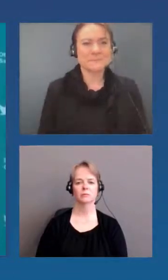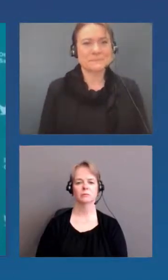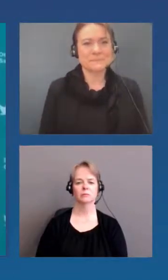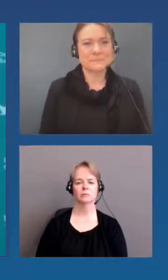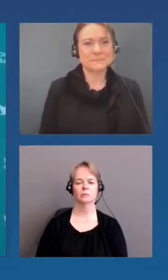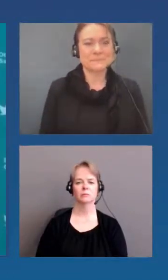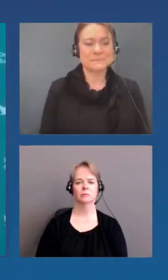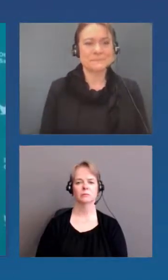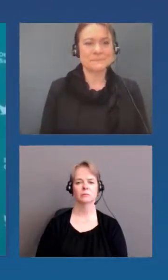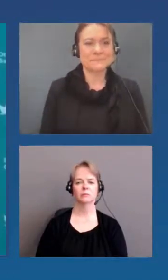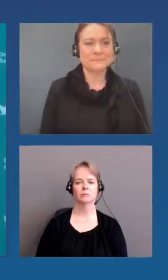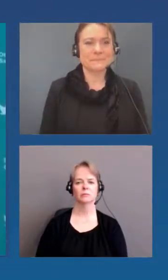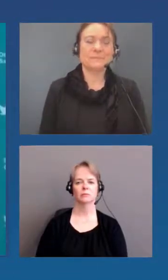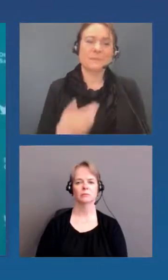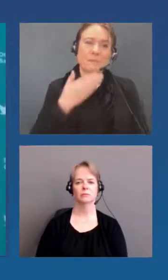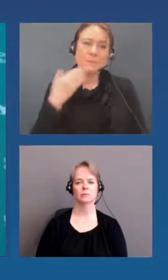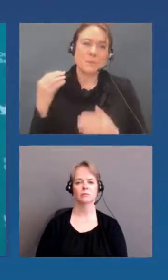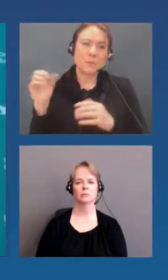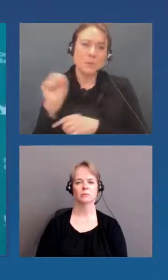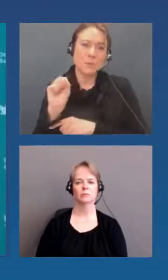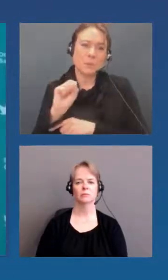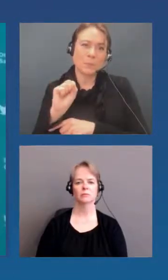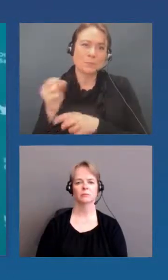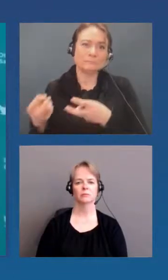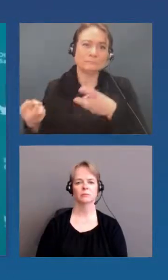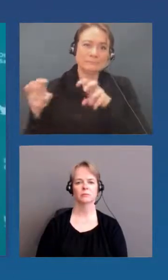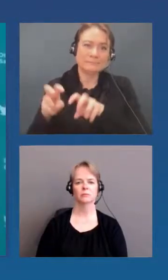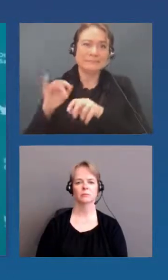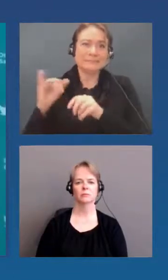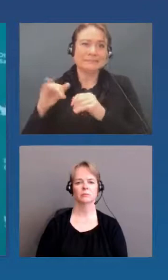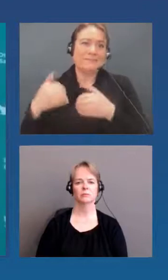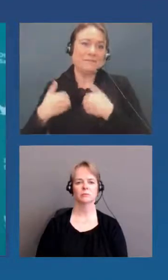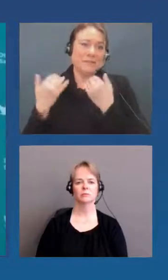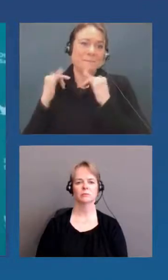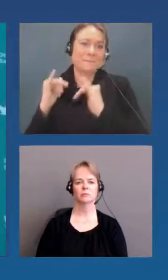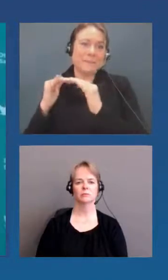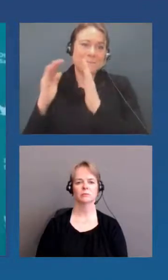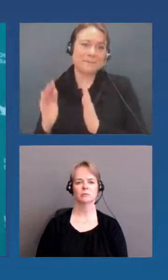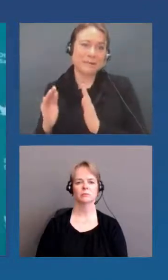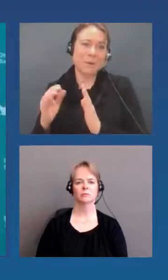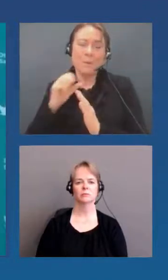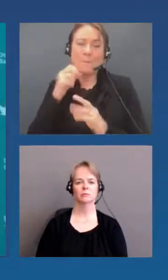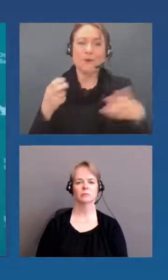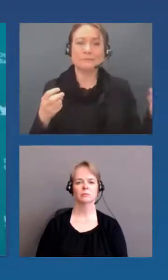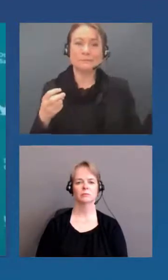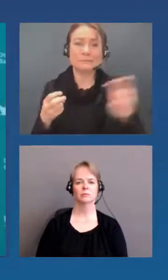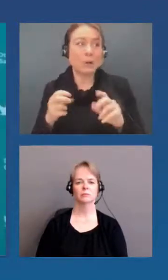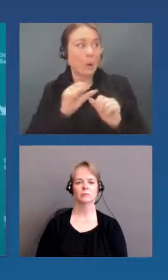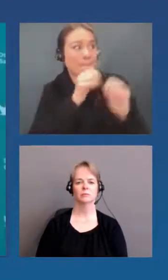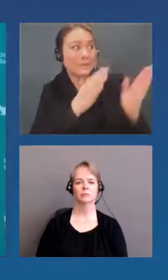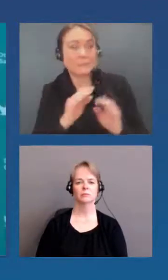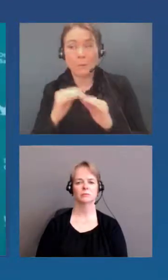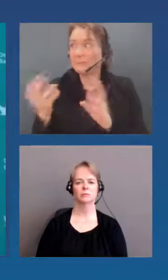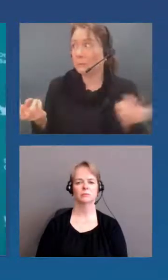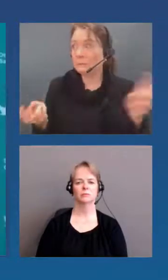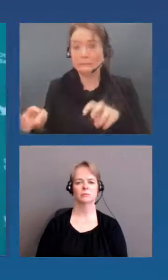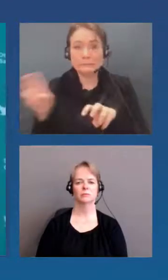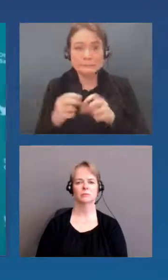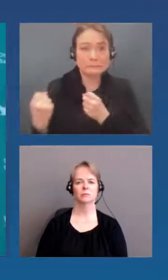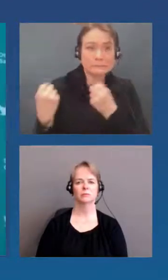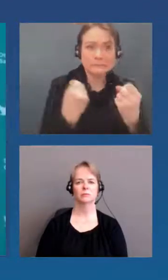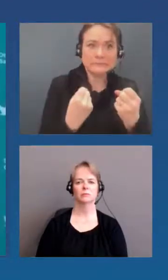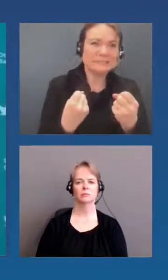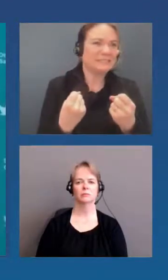habitent dans la même maison et éviter un mélange de gens comme ça.